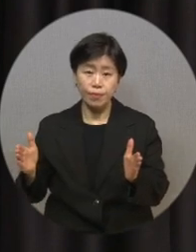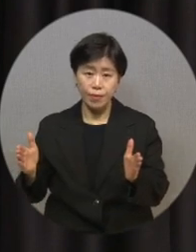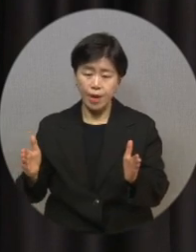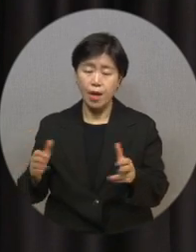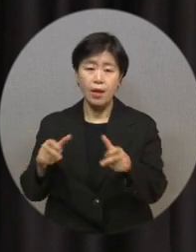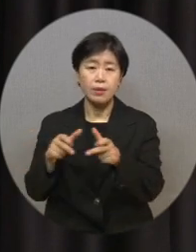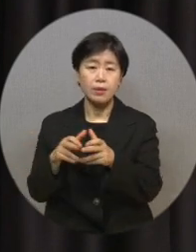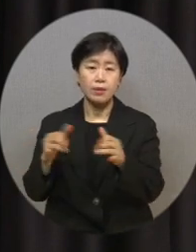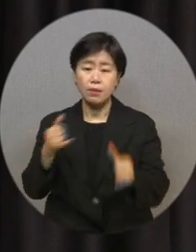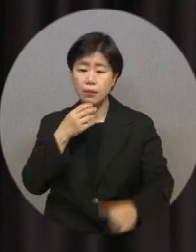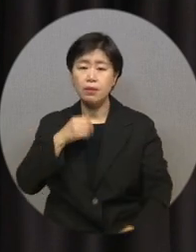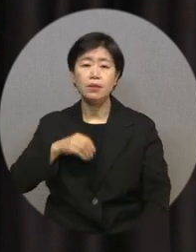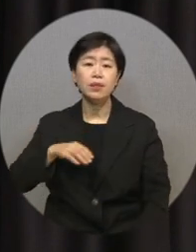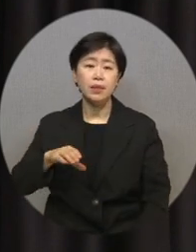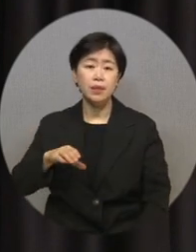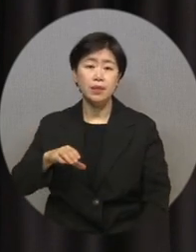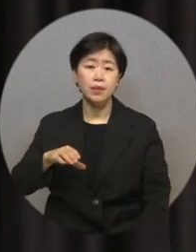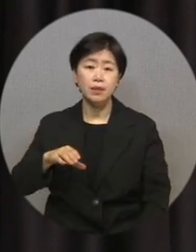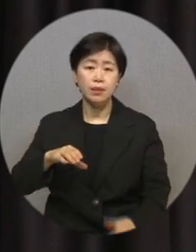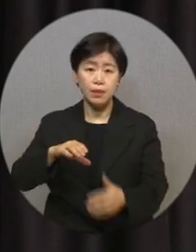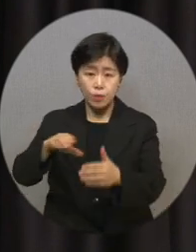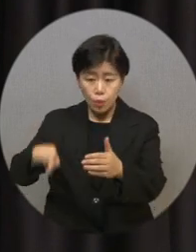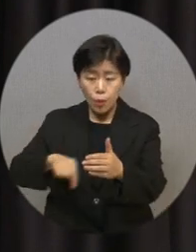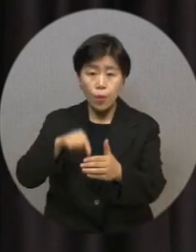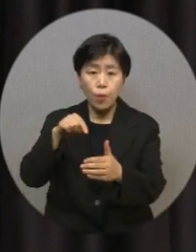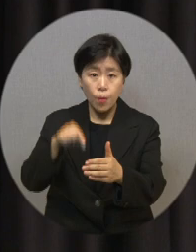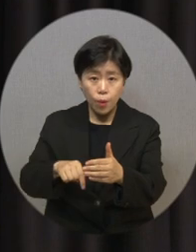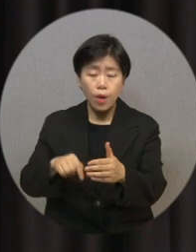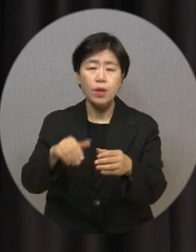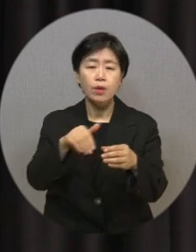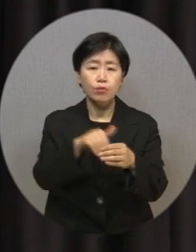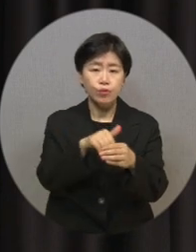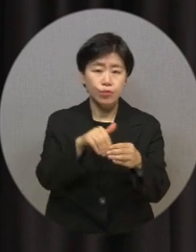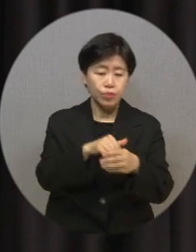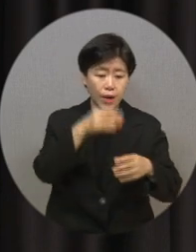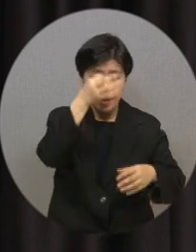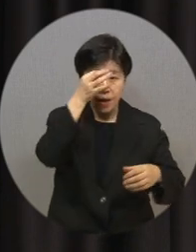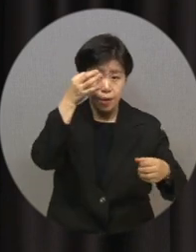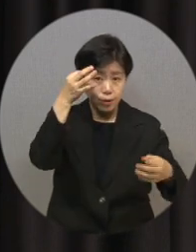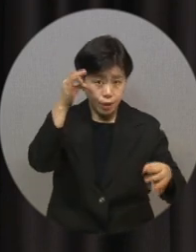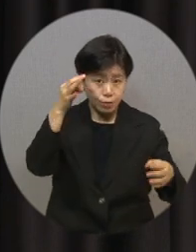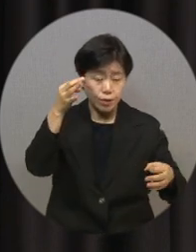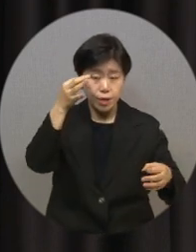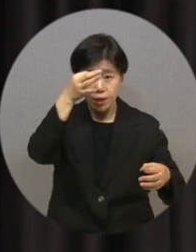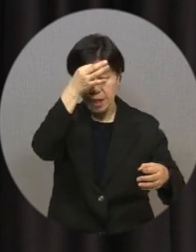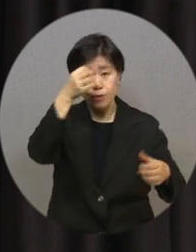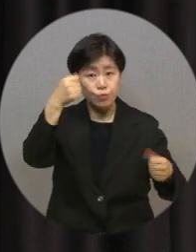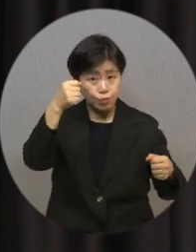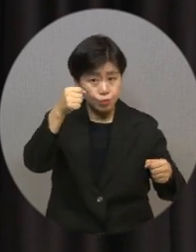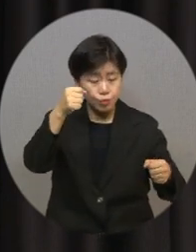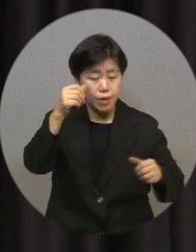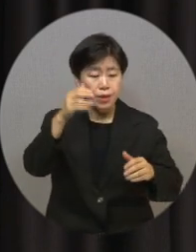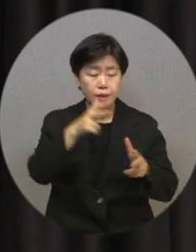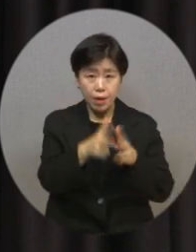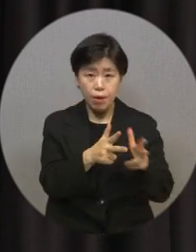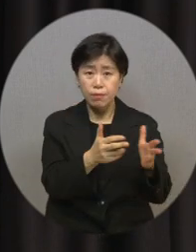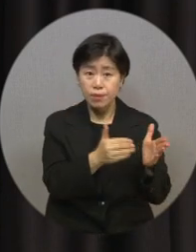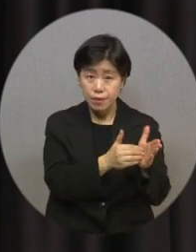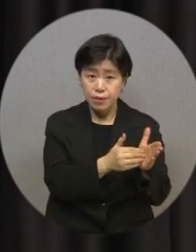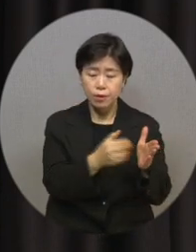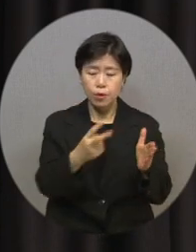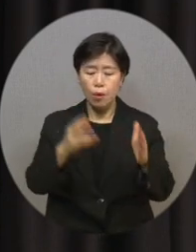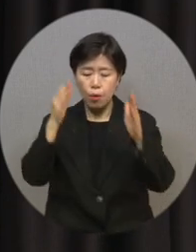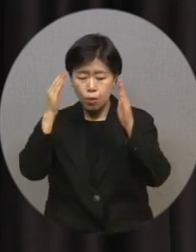장애인 복지 그 축에 한 축으로는 문화예술 그 사업도 했고 그리고 장학 사업도